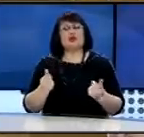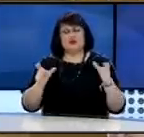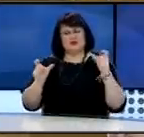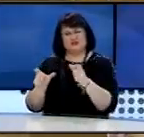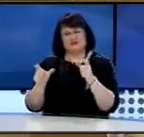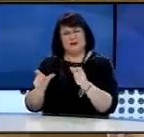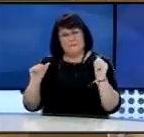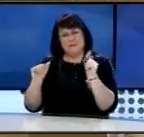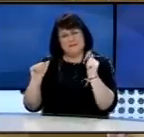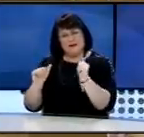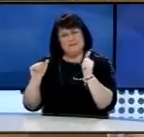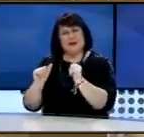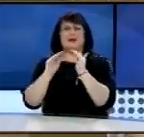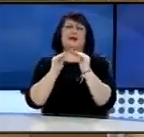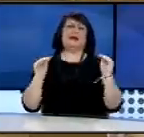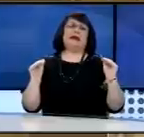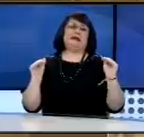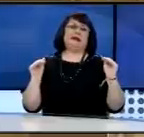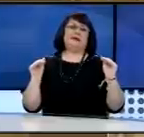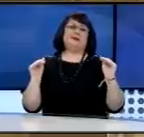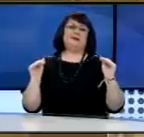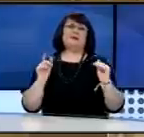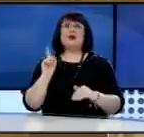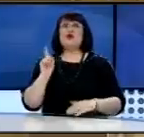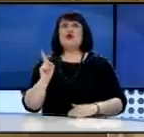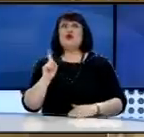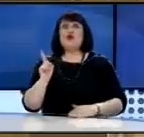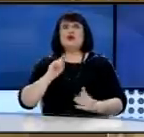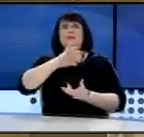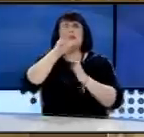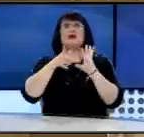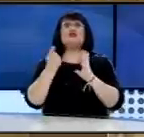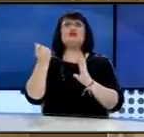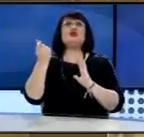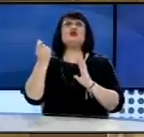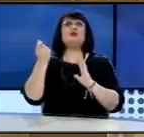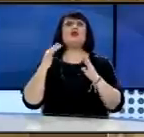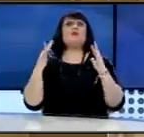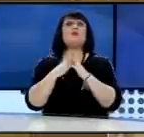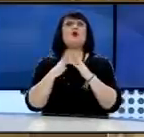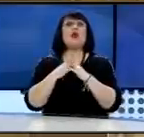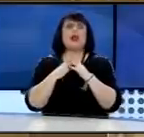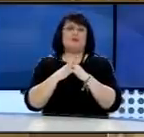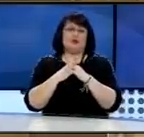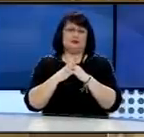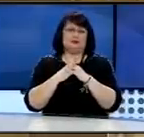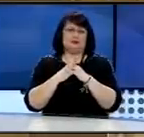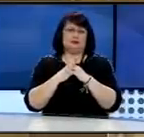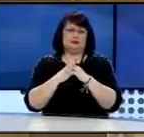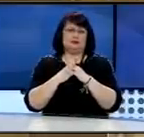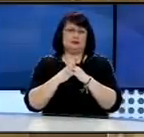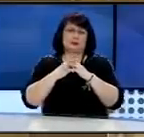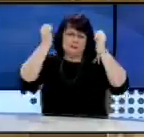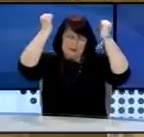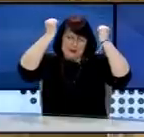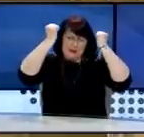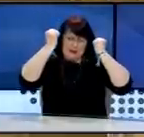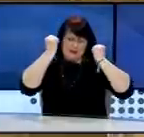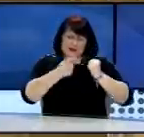ασφιχτικής πίεσης για την ειρήνη και όχι ως εργαλείο για έναν παγκόσμιο οικονομικό πόλεμο που θα αποβεί εις βάρος